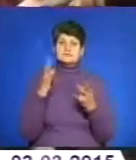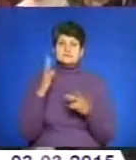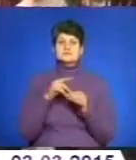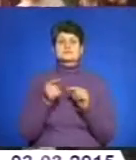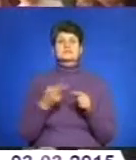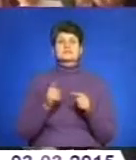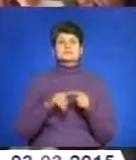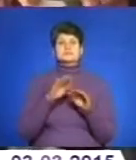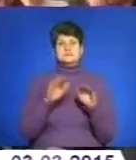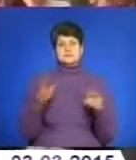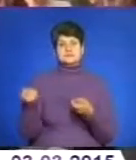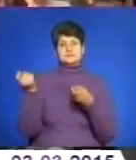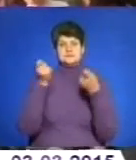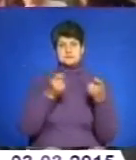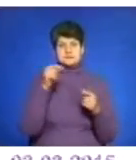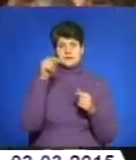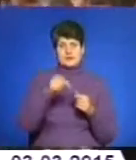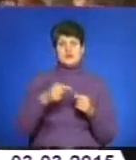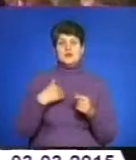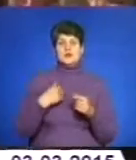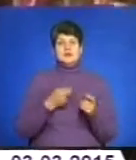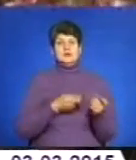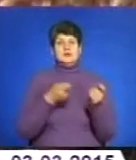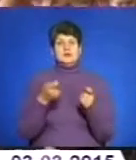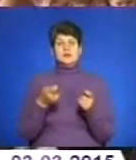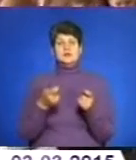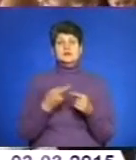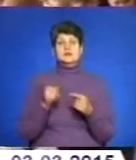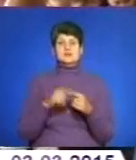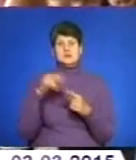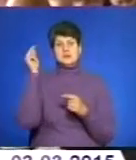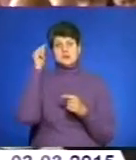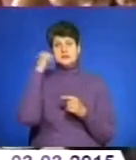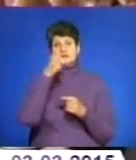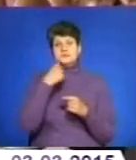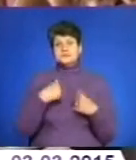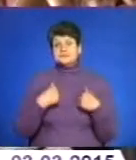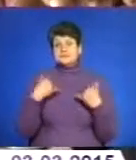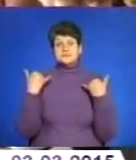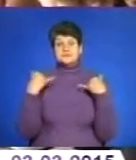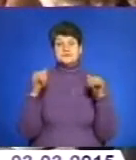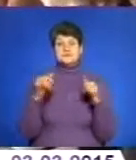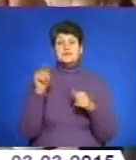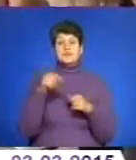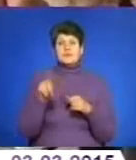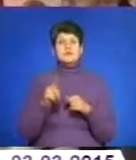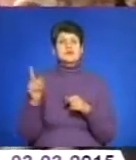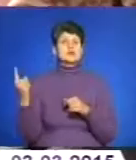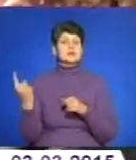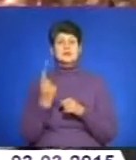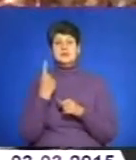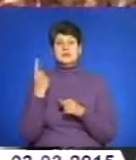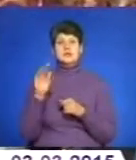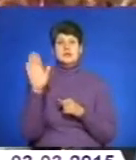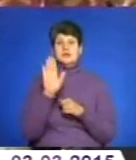які переїхали, бо багато з них ми їм зносили. І цей навчальний рік, він незвичайний для нас, тому що з самого 1